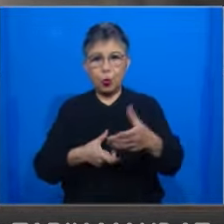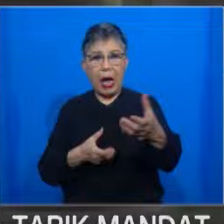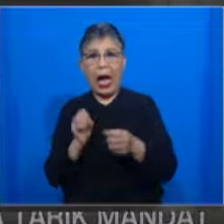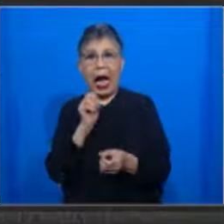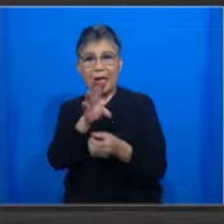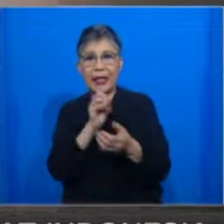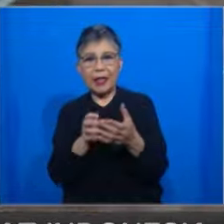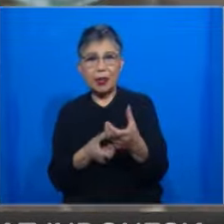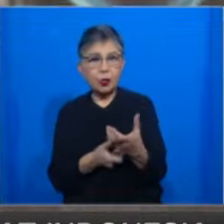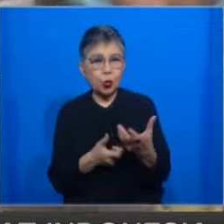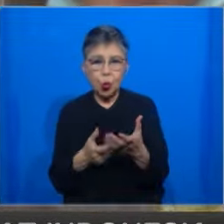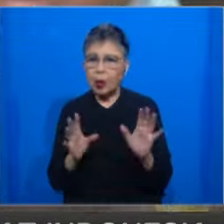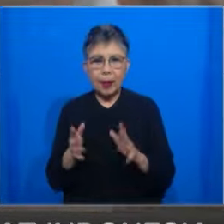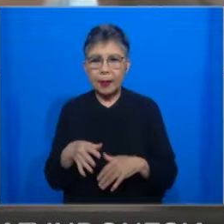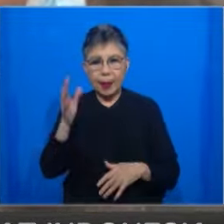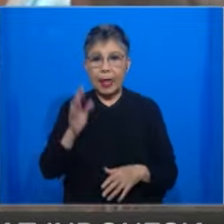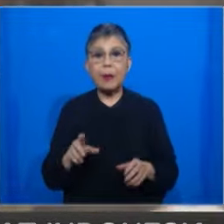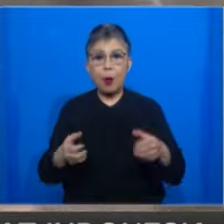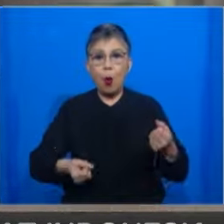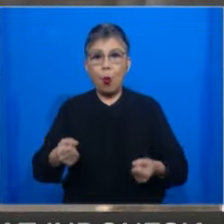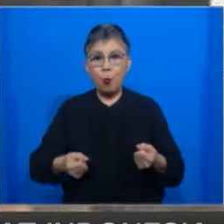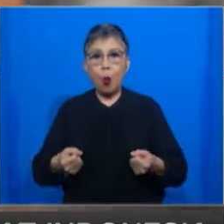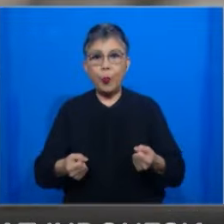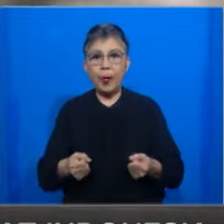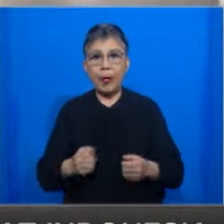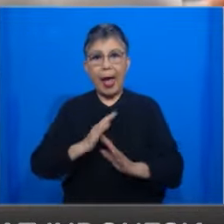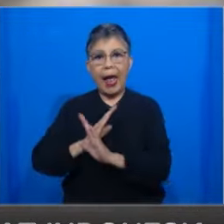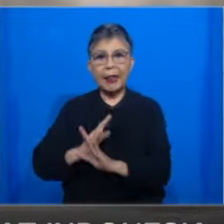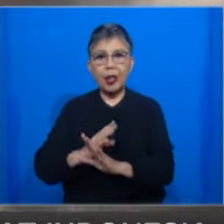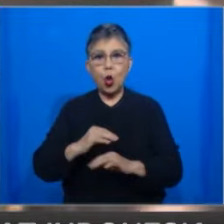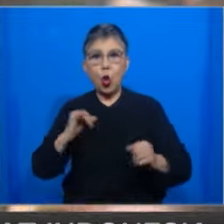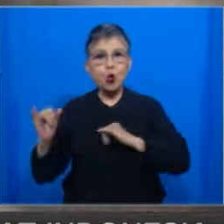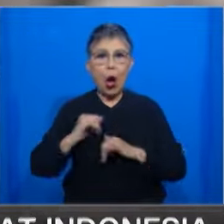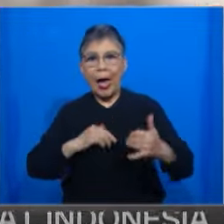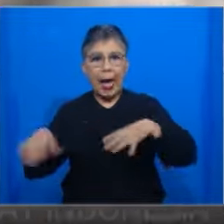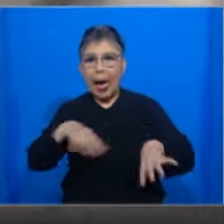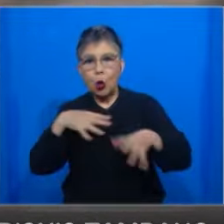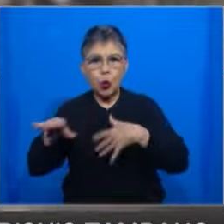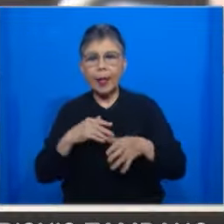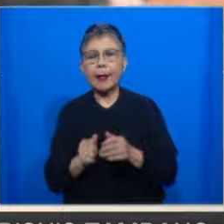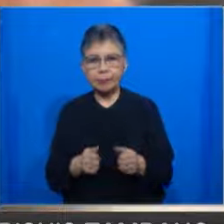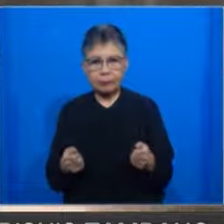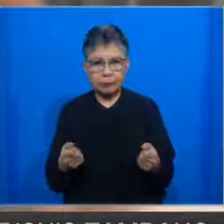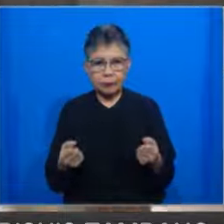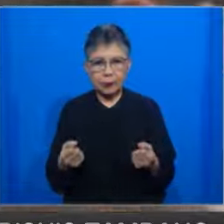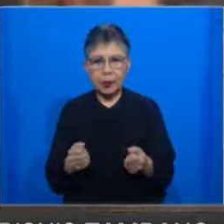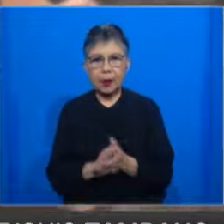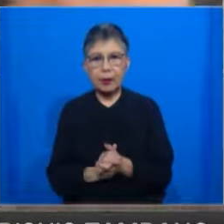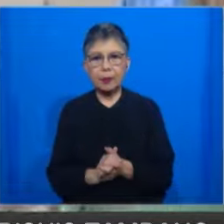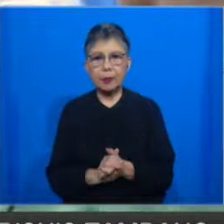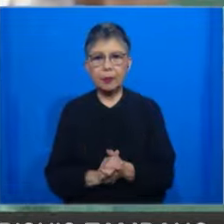atau apa, saya belum bisa memastikan karena masih terhalang oleh pagar dan juga tembok. Tapi saya melihat sudah ada satu unit kendaraan rantis